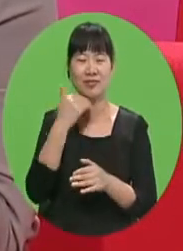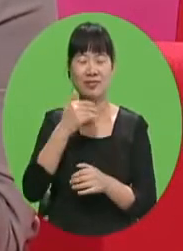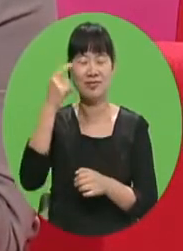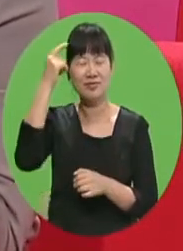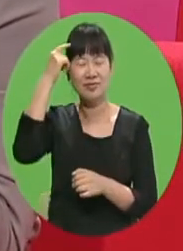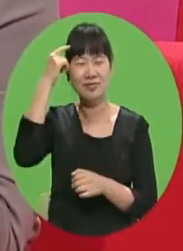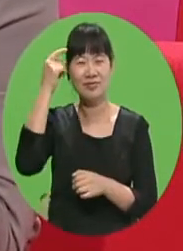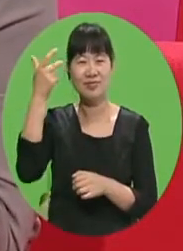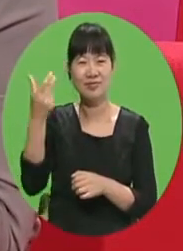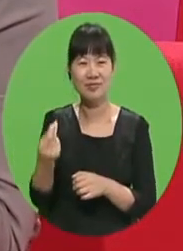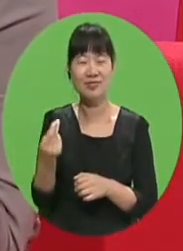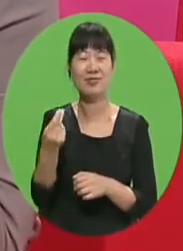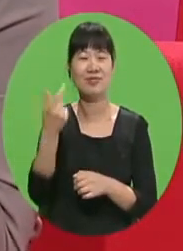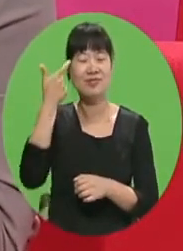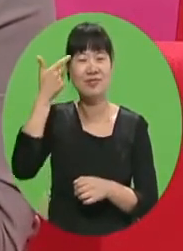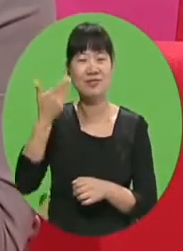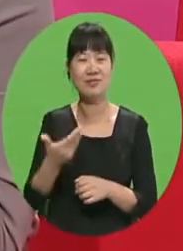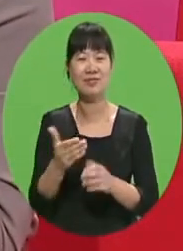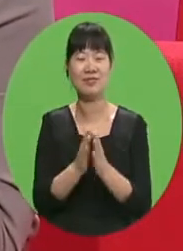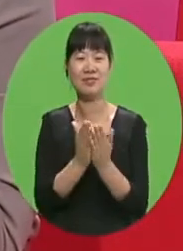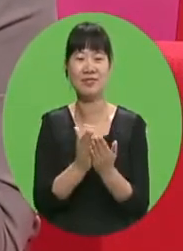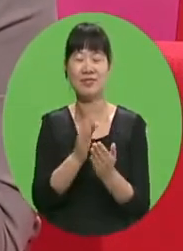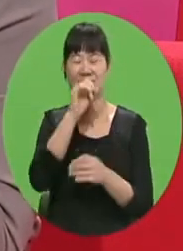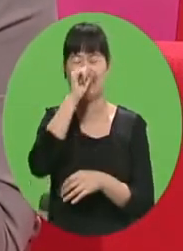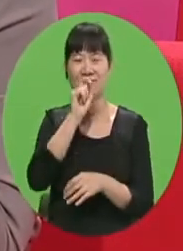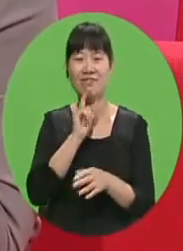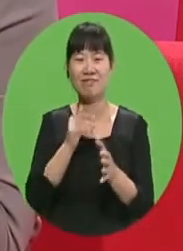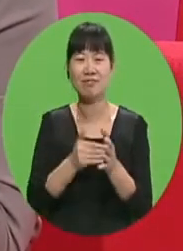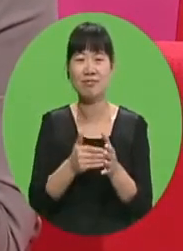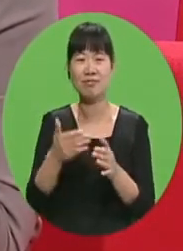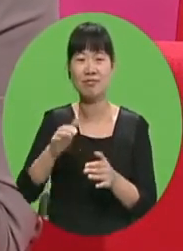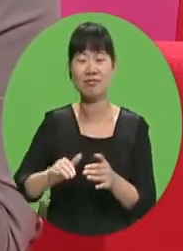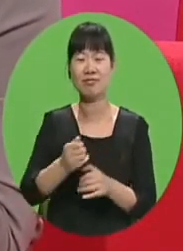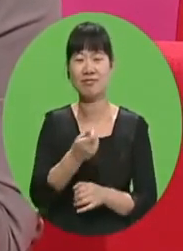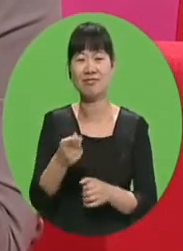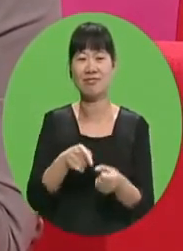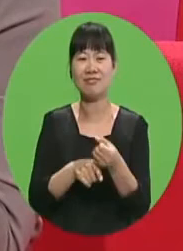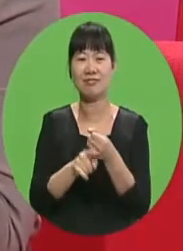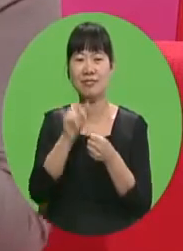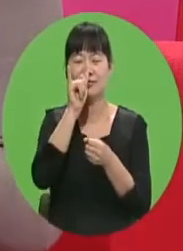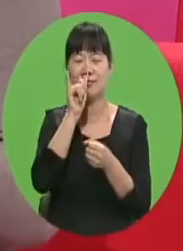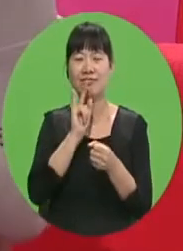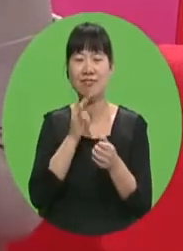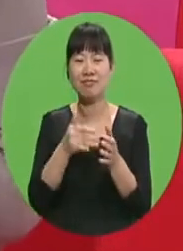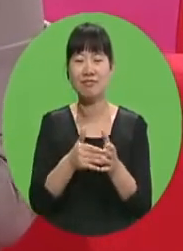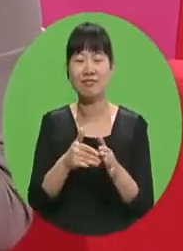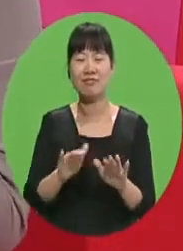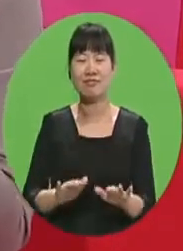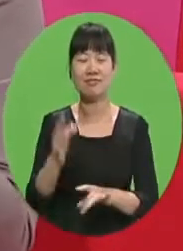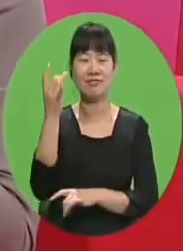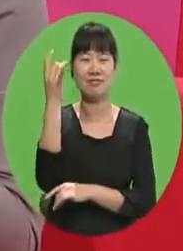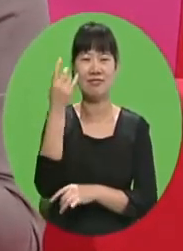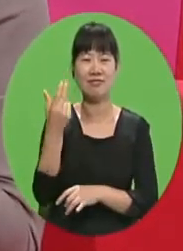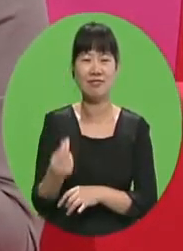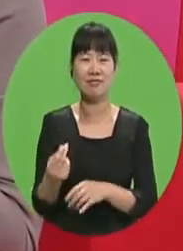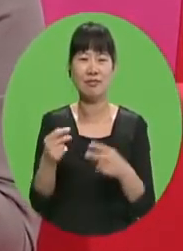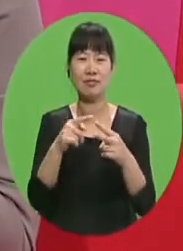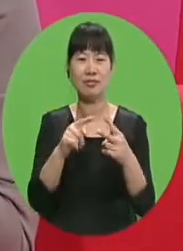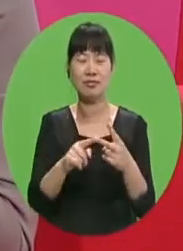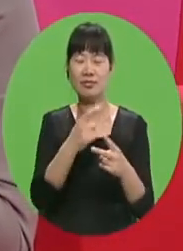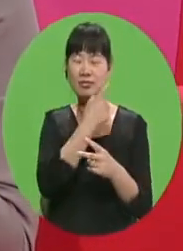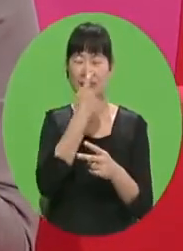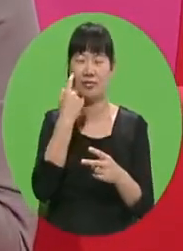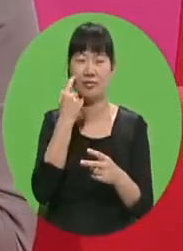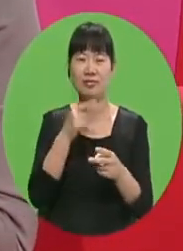쌌어 이런 동화책 있거든요. 네, 책도 너무 좋아하고 아이들이 좀 그래요. 근데 거기는 몇 가지 이유가 있습니다. 아, 그래서 원래 똥이 이제 두 가지 상징적인